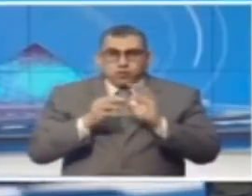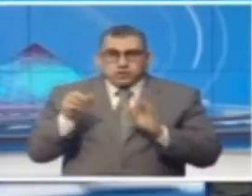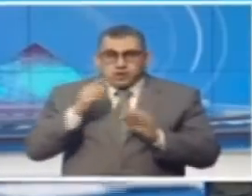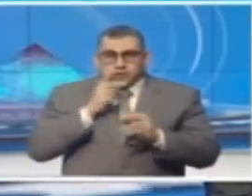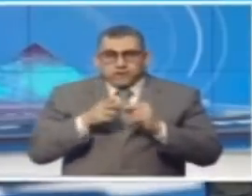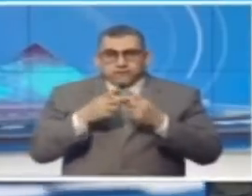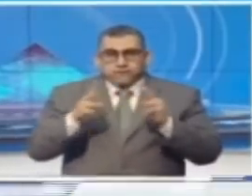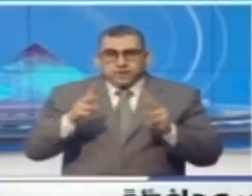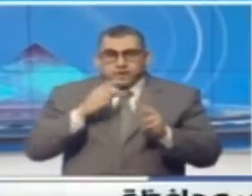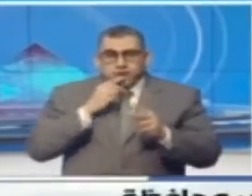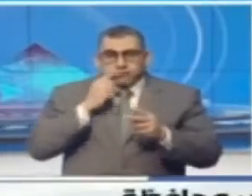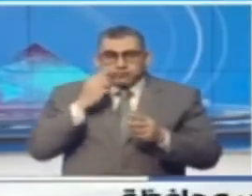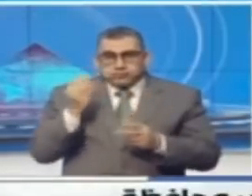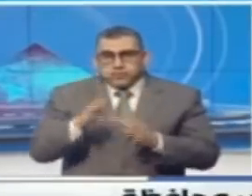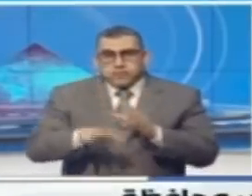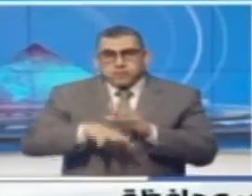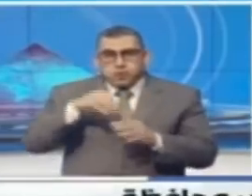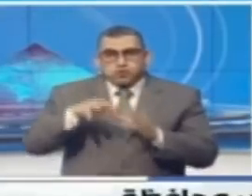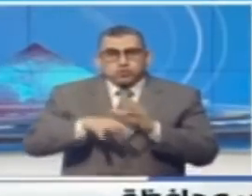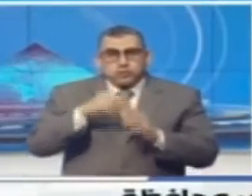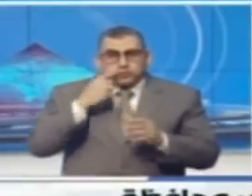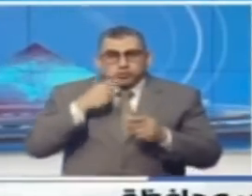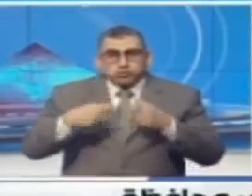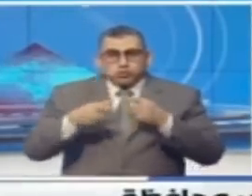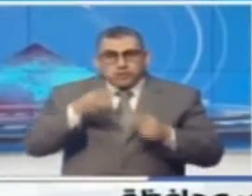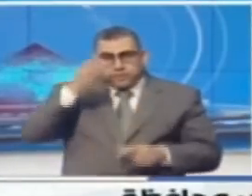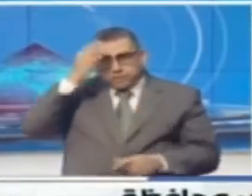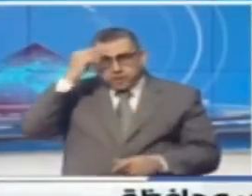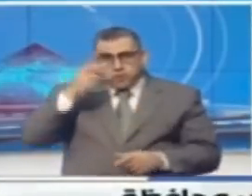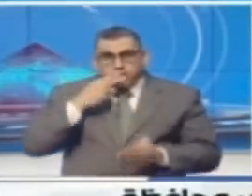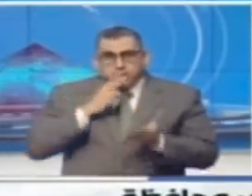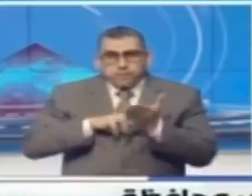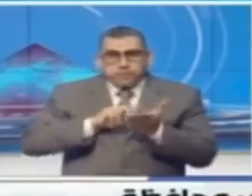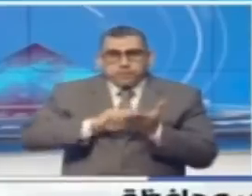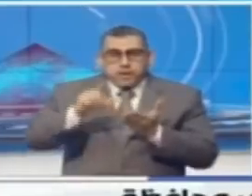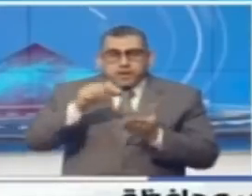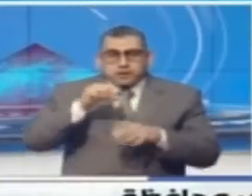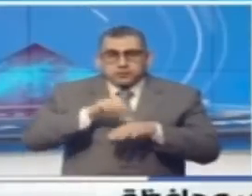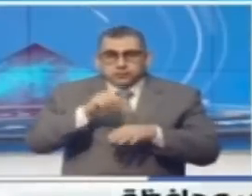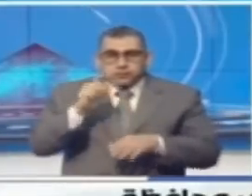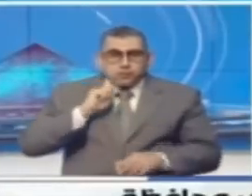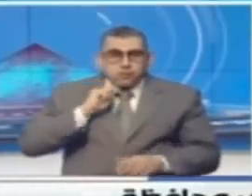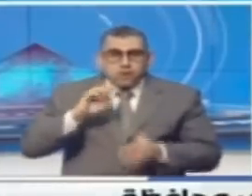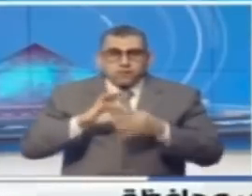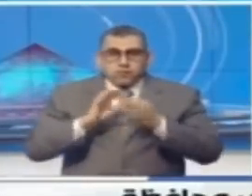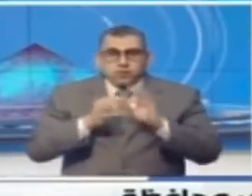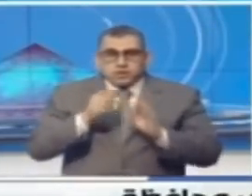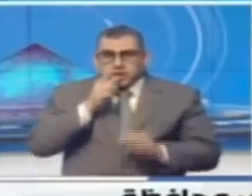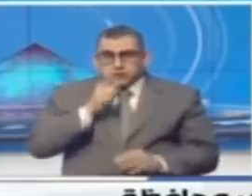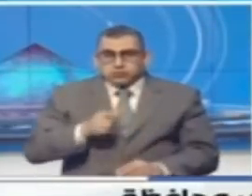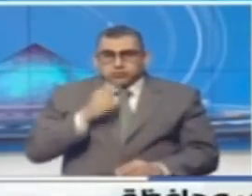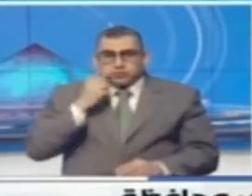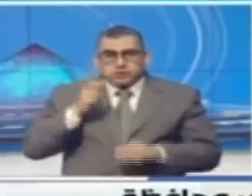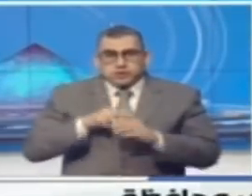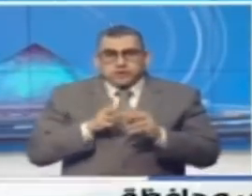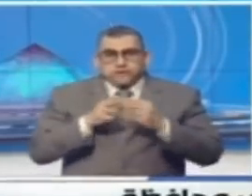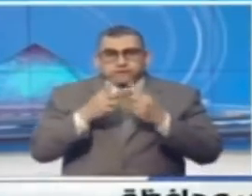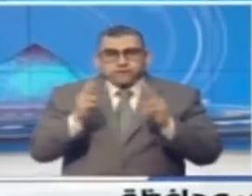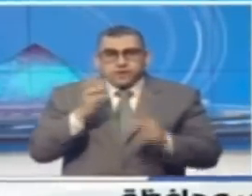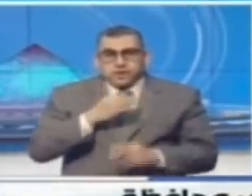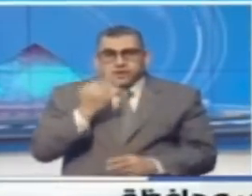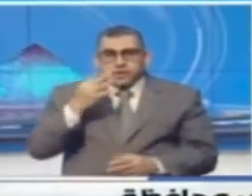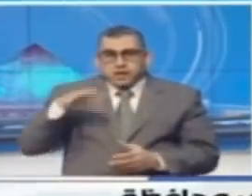بورسعيد بافتتاح وتفقد عدد من مشروعات تكنولوجيا المعلومات والبريد بمحافظة بورسعيد، حيث تم